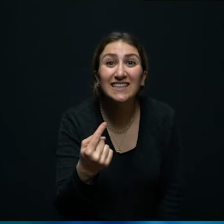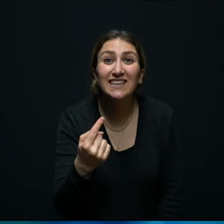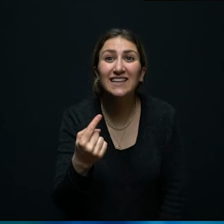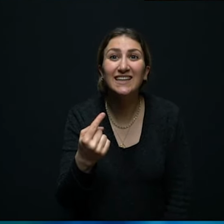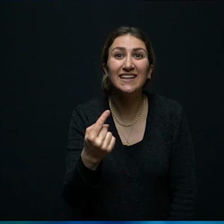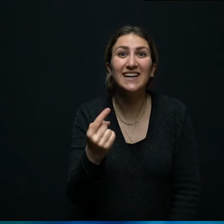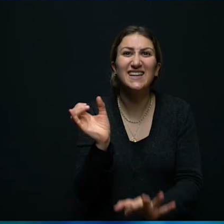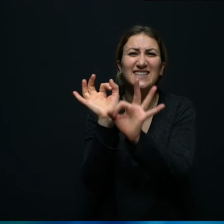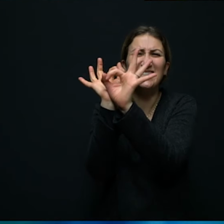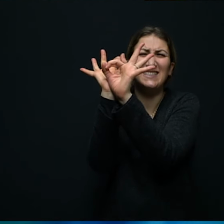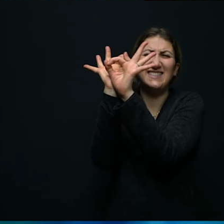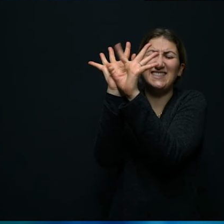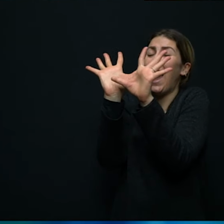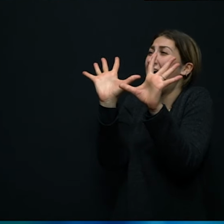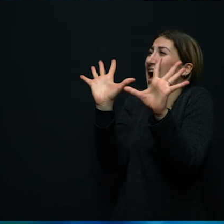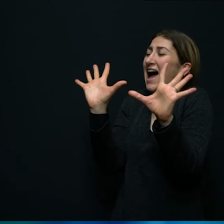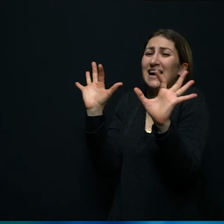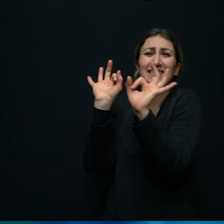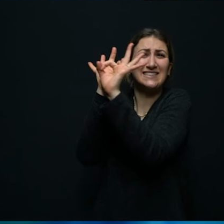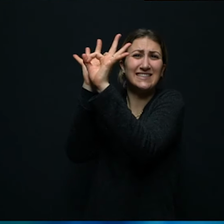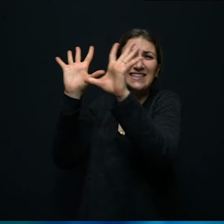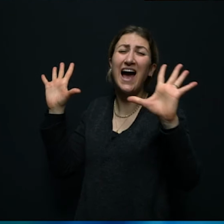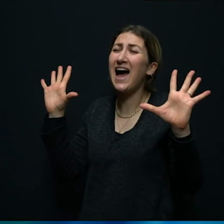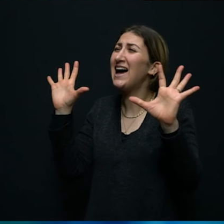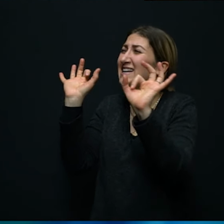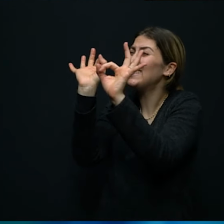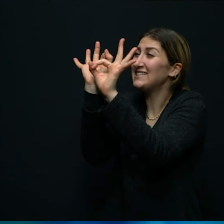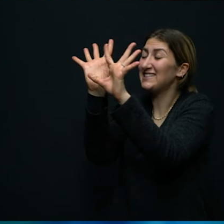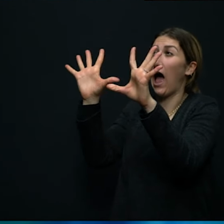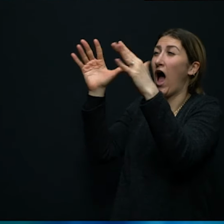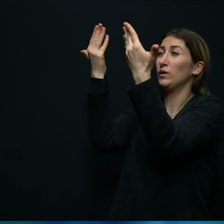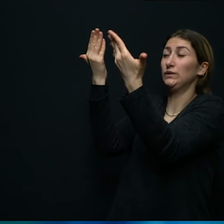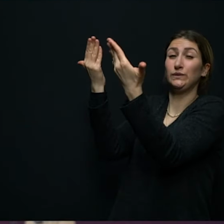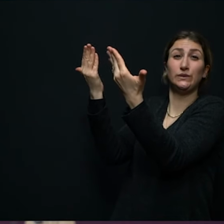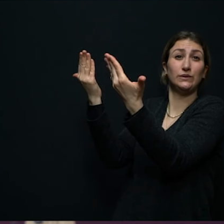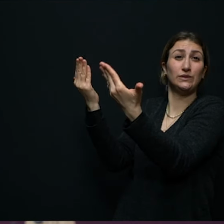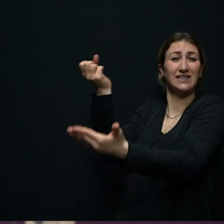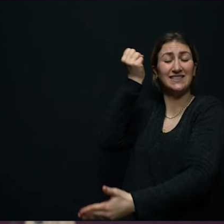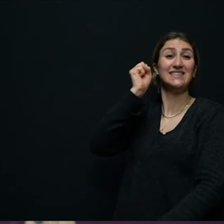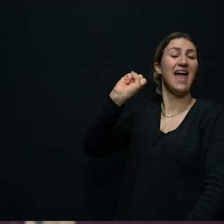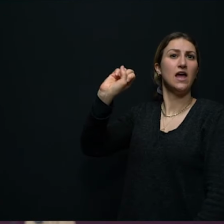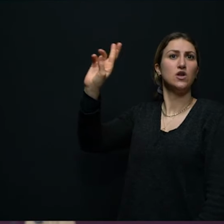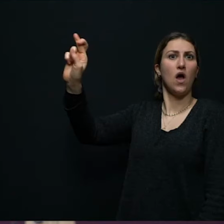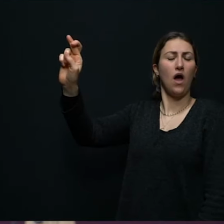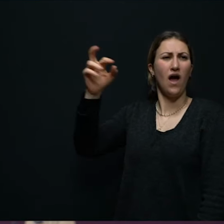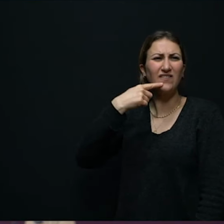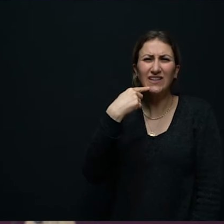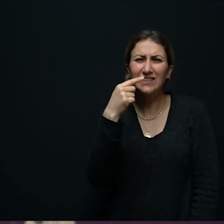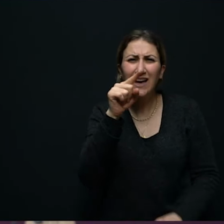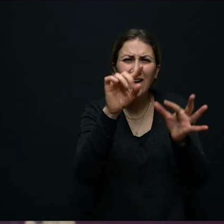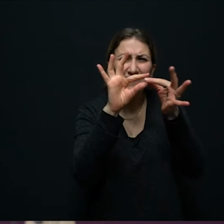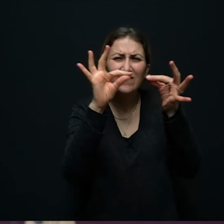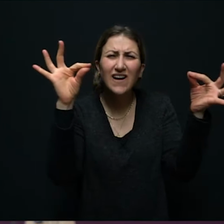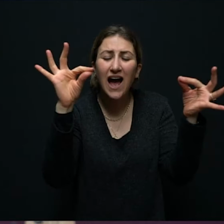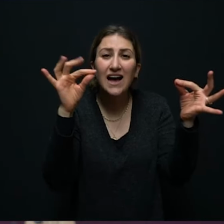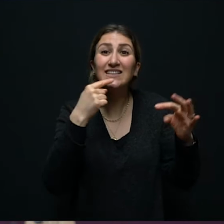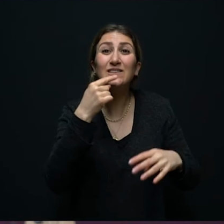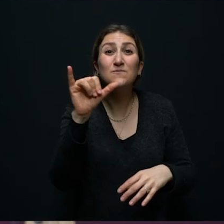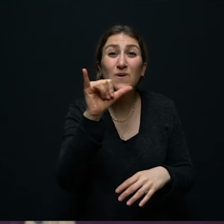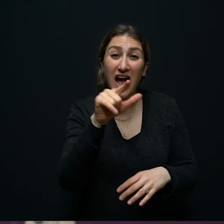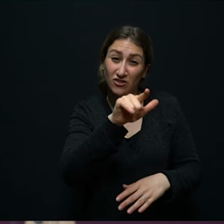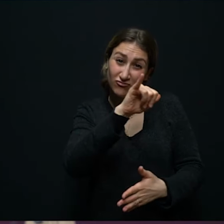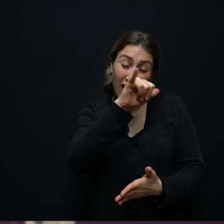mais en tout cas ça fait un moment que ça dure et ils n'ont pas arrêté aujourd'hui il ne cesse de dire saint saint saint